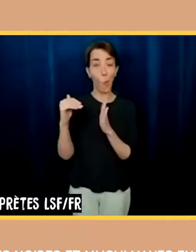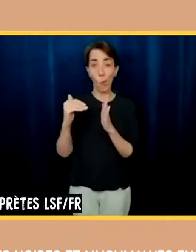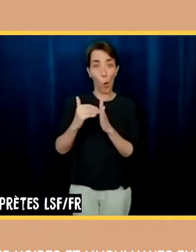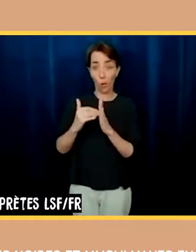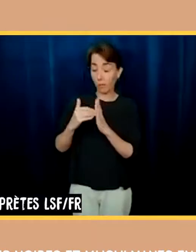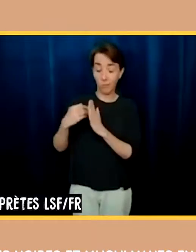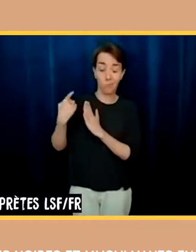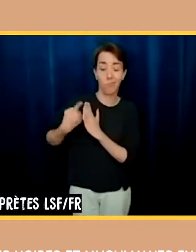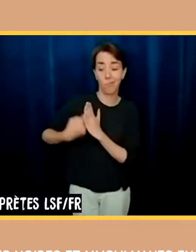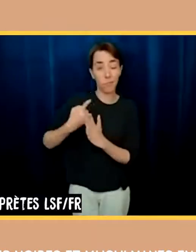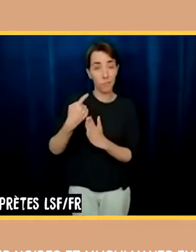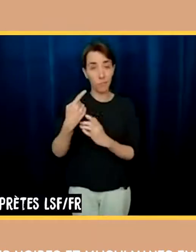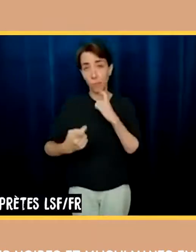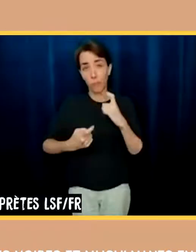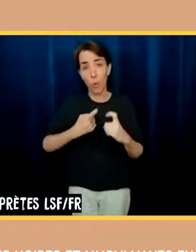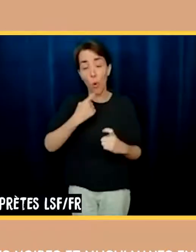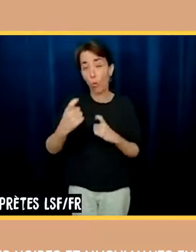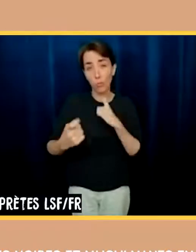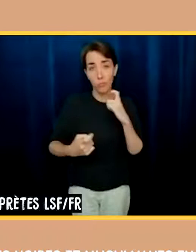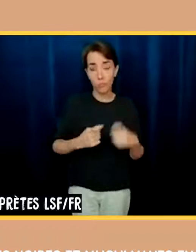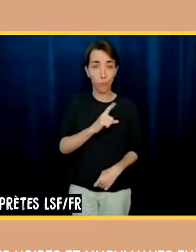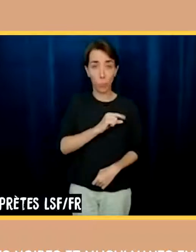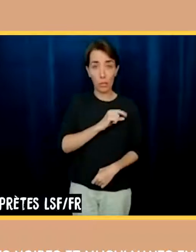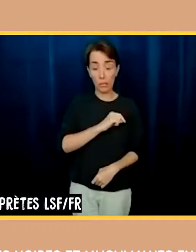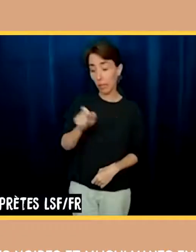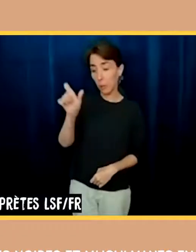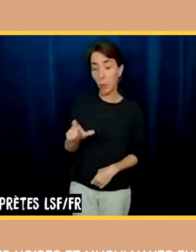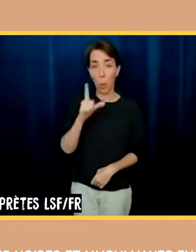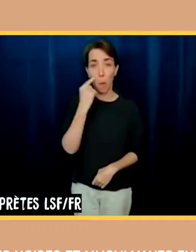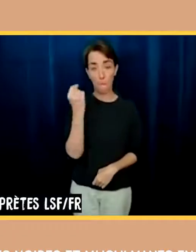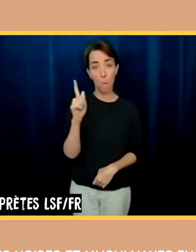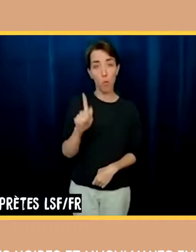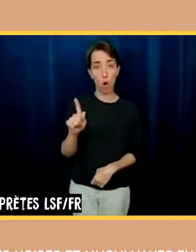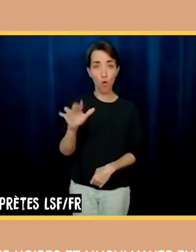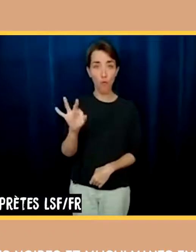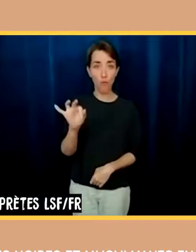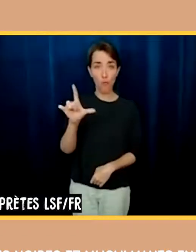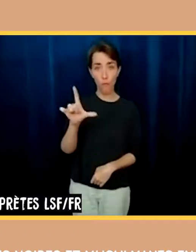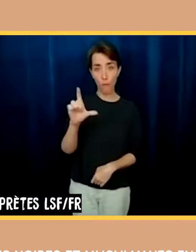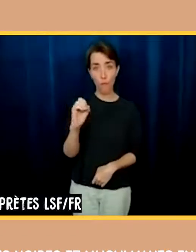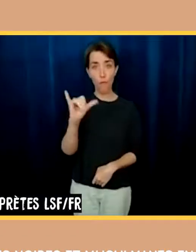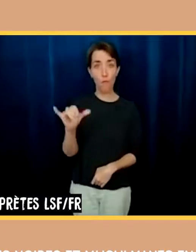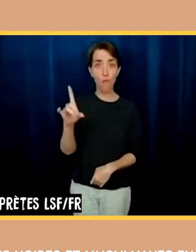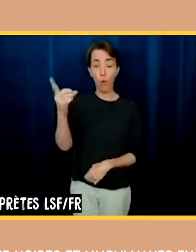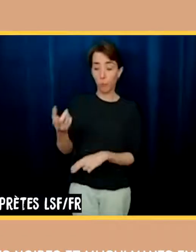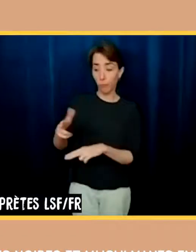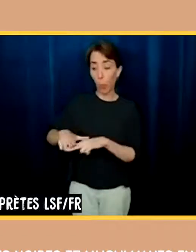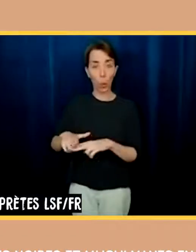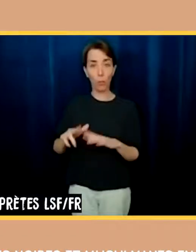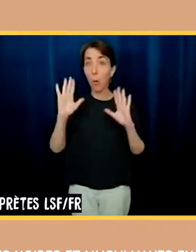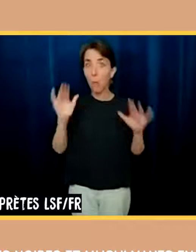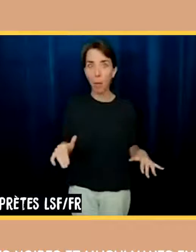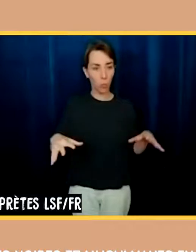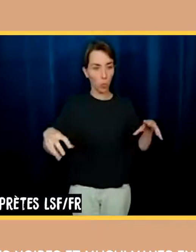et le meurtre effroyable de George Floyd. Et effectivement, même s'il y a eu cette vague d'indignation généralisée, il est important pour nous de pouvoir nous